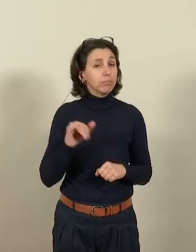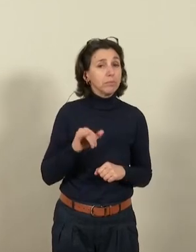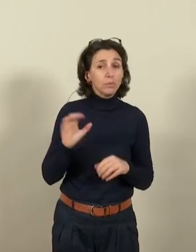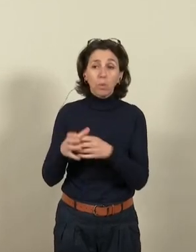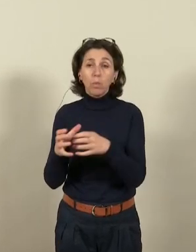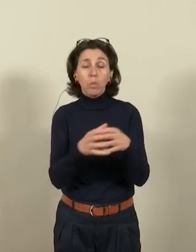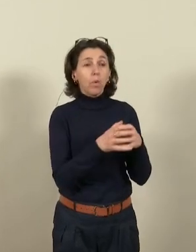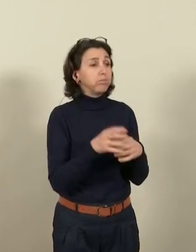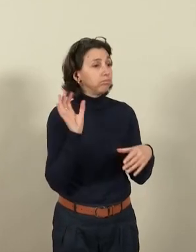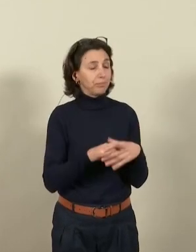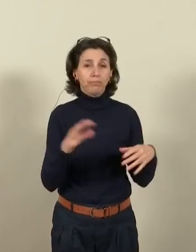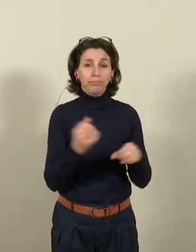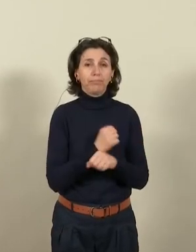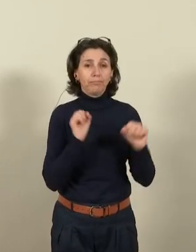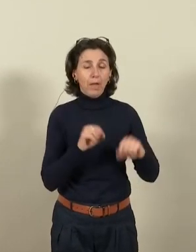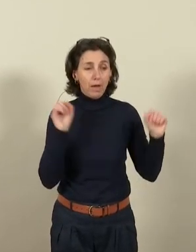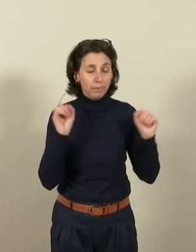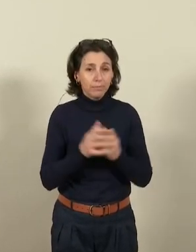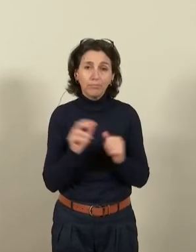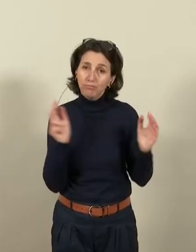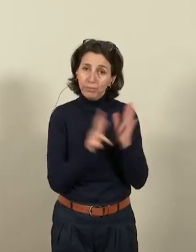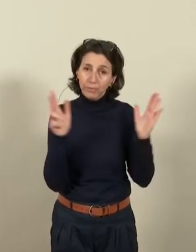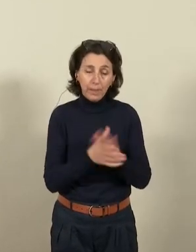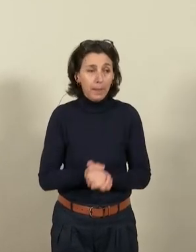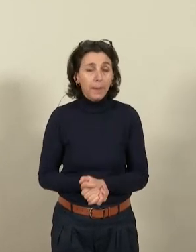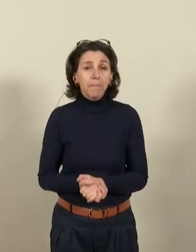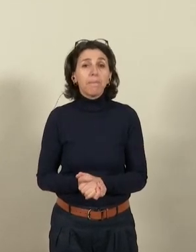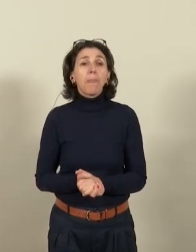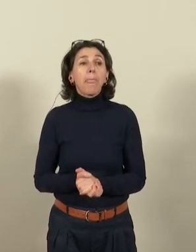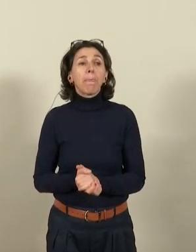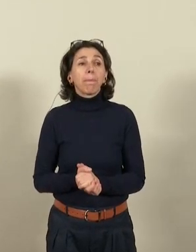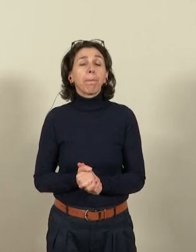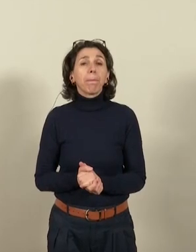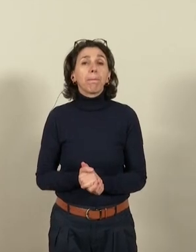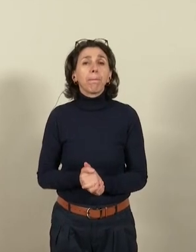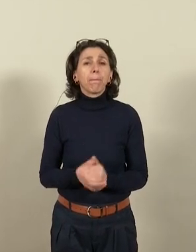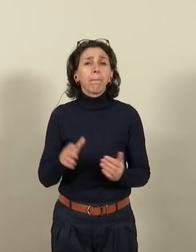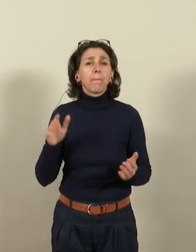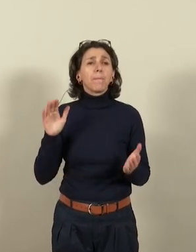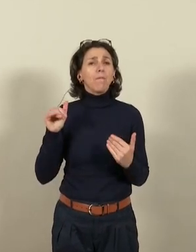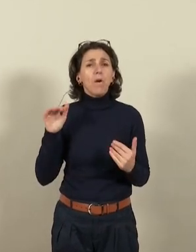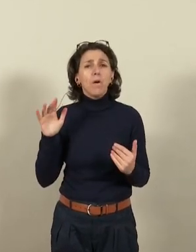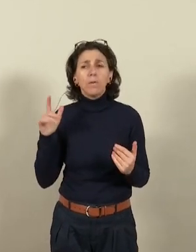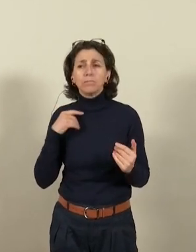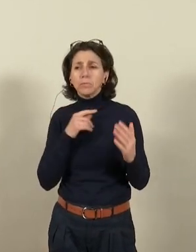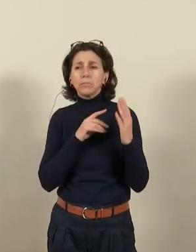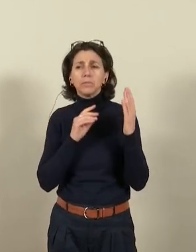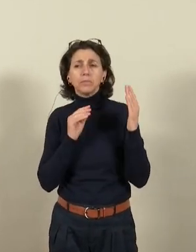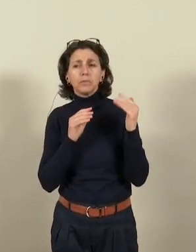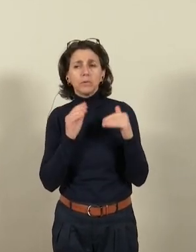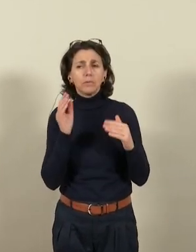groupes l'amendement est adopté et qui met ainsi le vœux ainsi amendé au voix qui ne prend pas part au vote qui